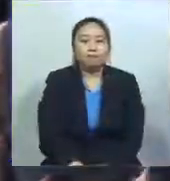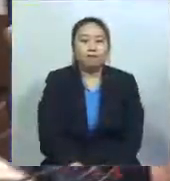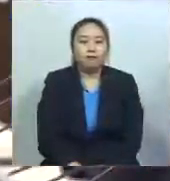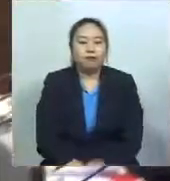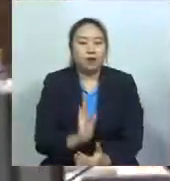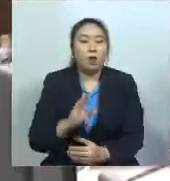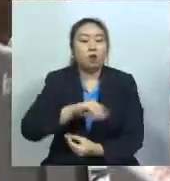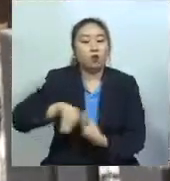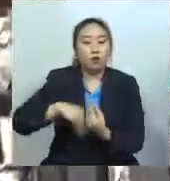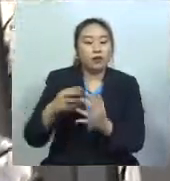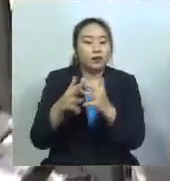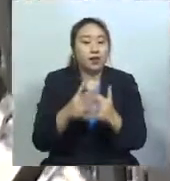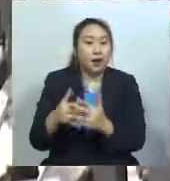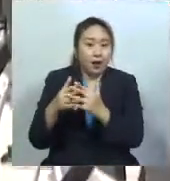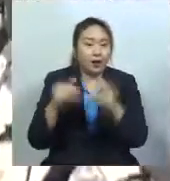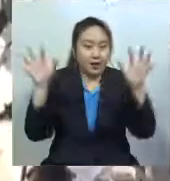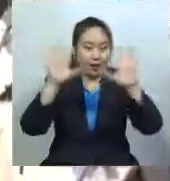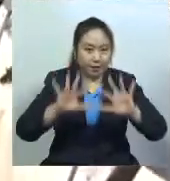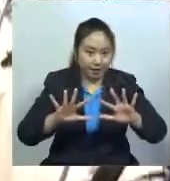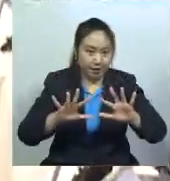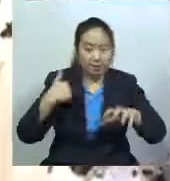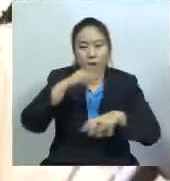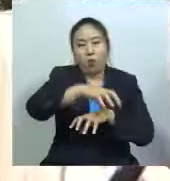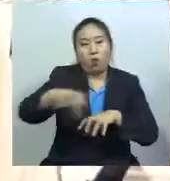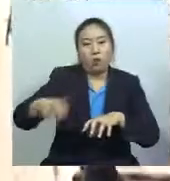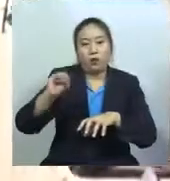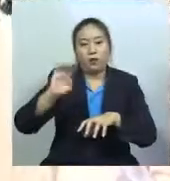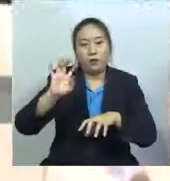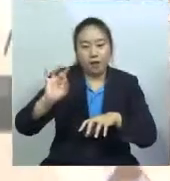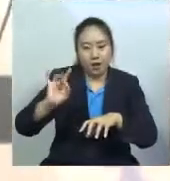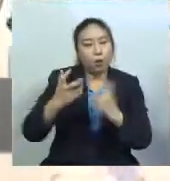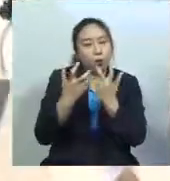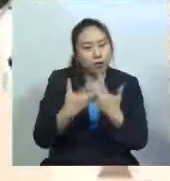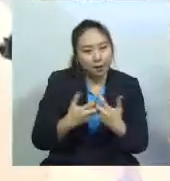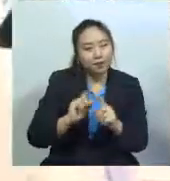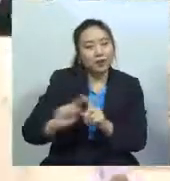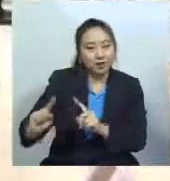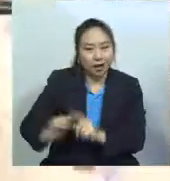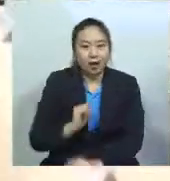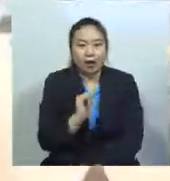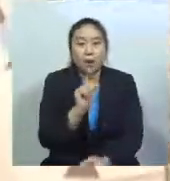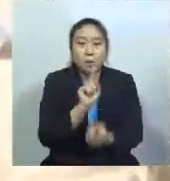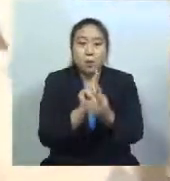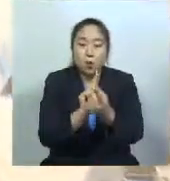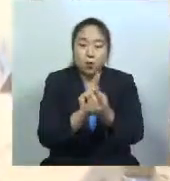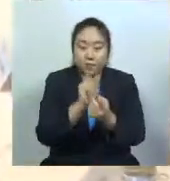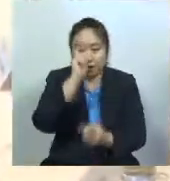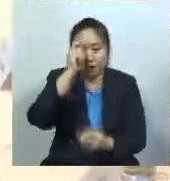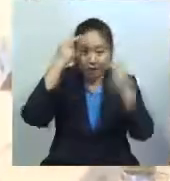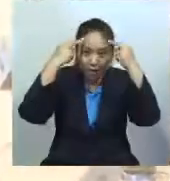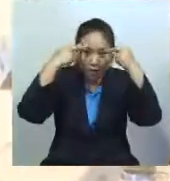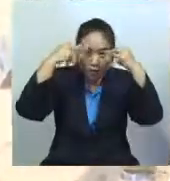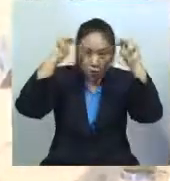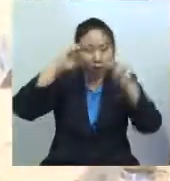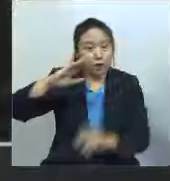สภาธุรกิจสหรัฐอเมริกาอาเซียนจาก48องค์กรในทุกภาคอุตสาหกรรมเขาเยี่ยมคารวะพลเอกประยุทธ์จันทร์โอ